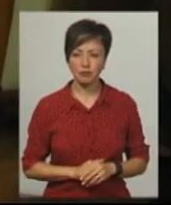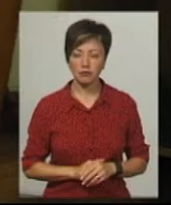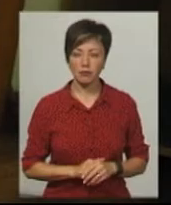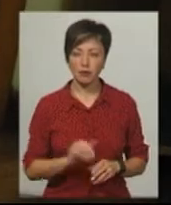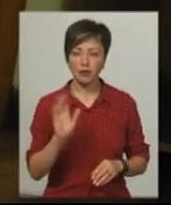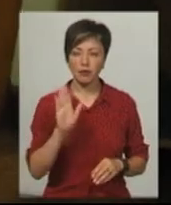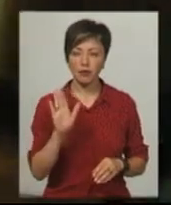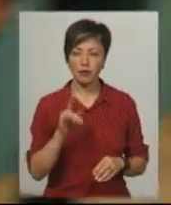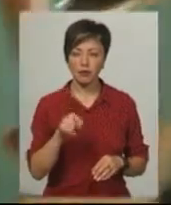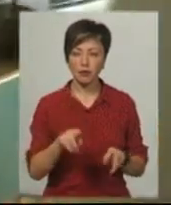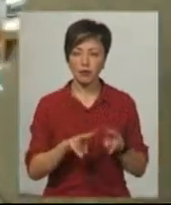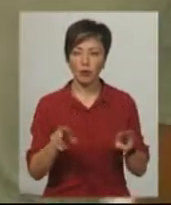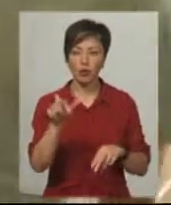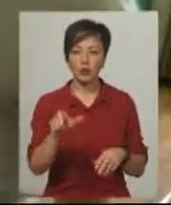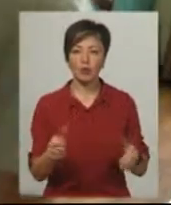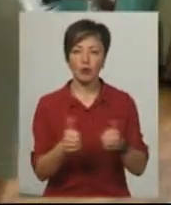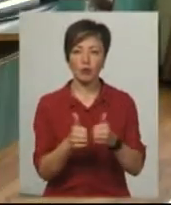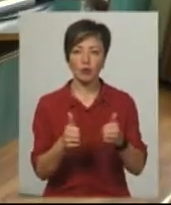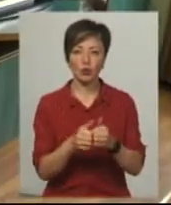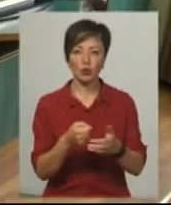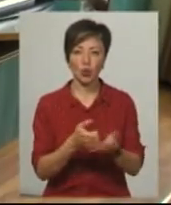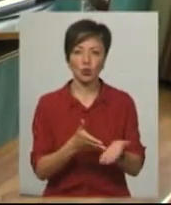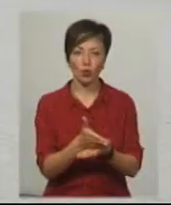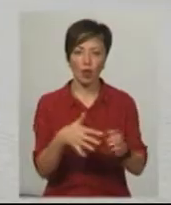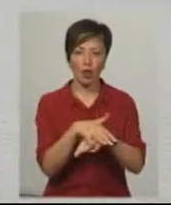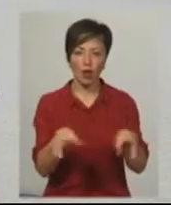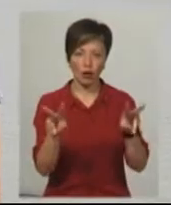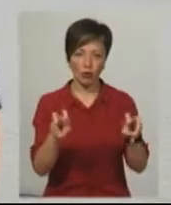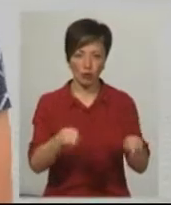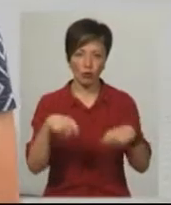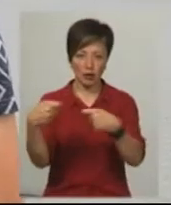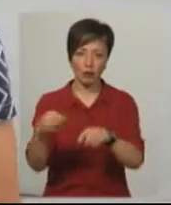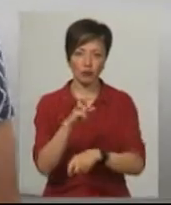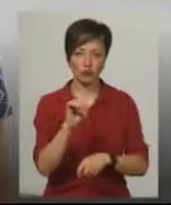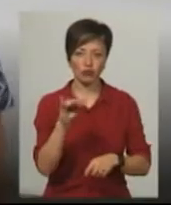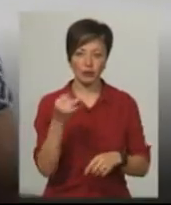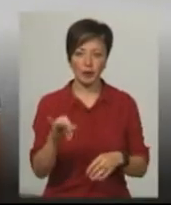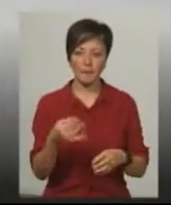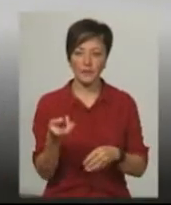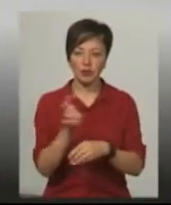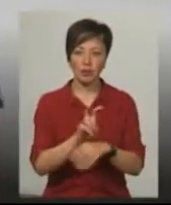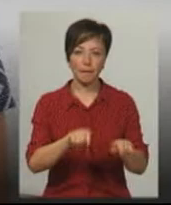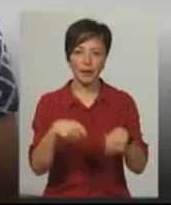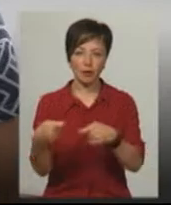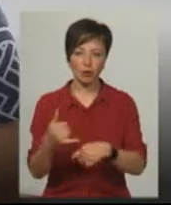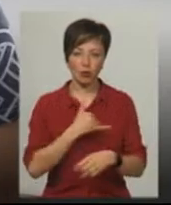Він людина наближена до «Слуги народу», Бужанському, я думаю, передасть. Ми прийшли передати, оскільки у нас